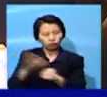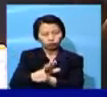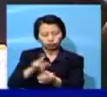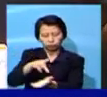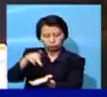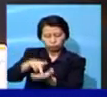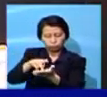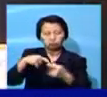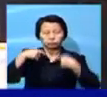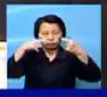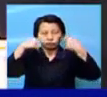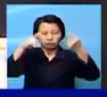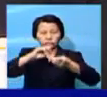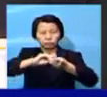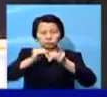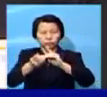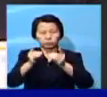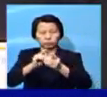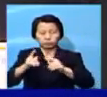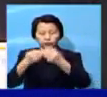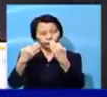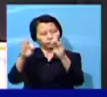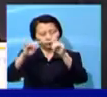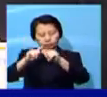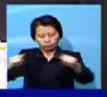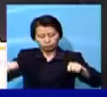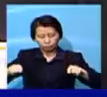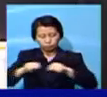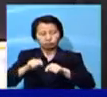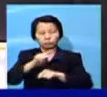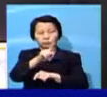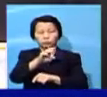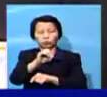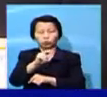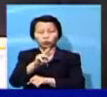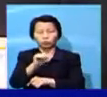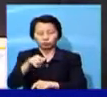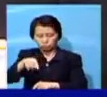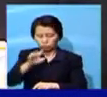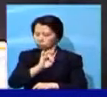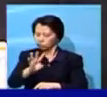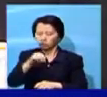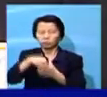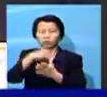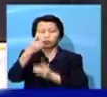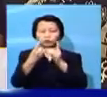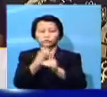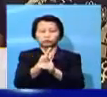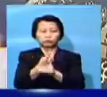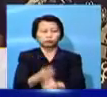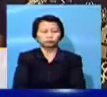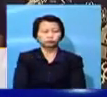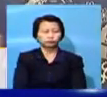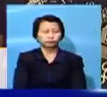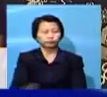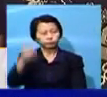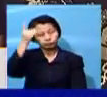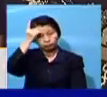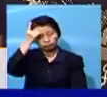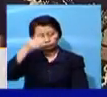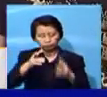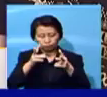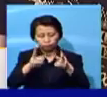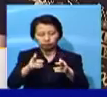lah dalam menjayakan digital Free Trade Zone terutamanya yang satu-satunya di dunia ini yang akan berlaku di Malaysia Datuk Jailani